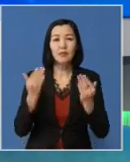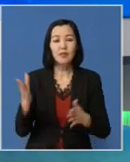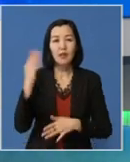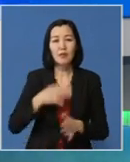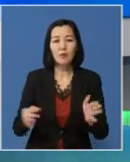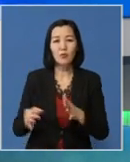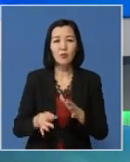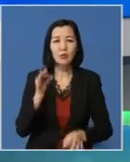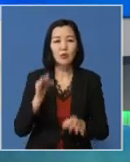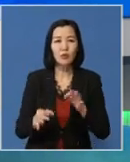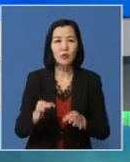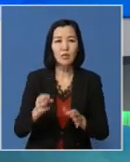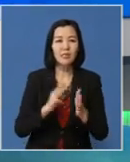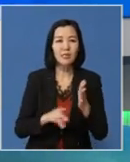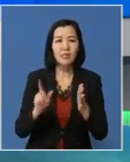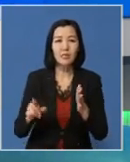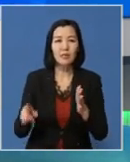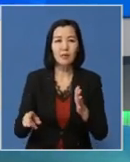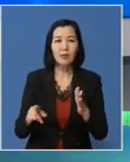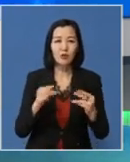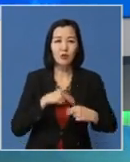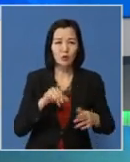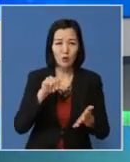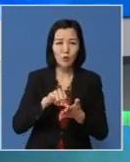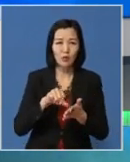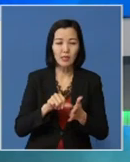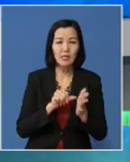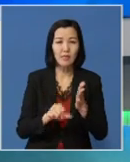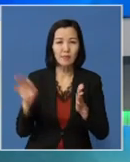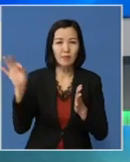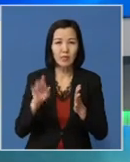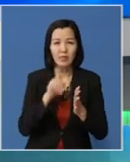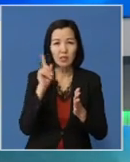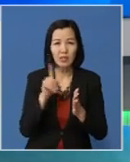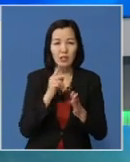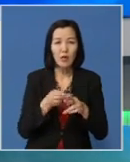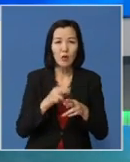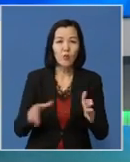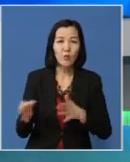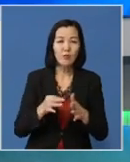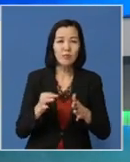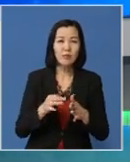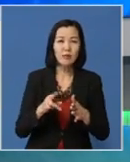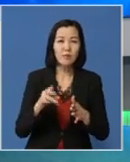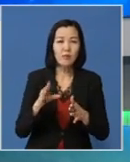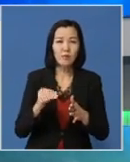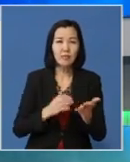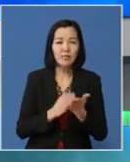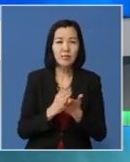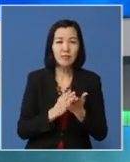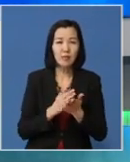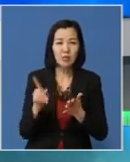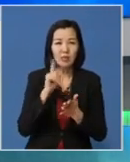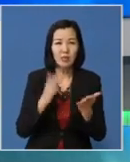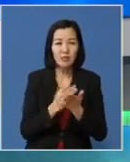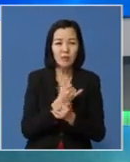Биыл Алматы облысында сотталған 80 азамат жұмысқа орналасты. Оның 60% жастар. Бұл туралы облыстық пробация қызметінің мамандары жастарға